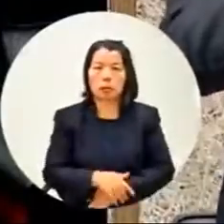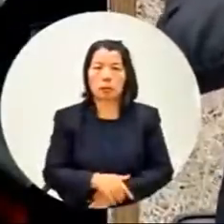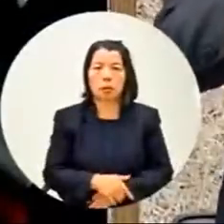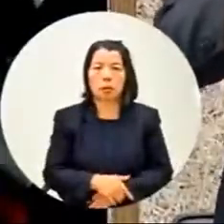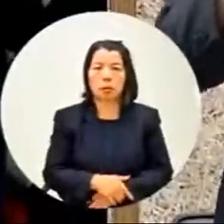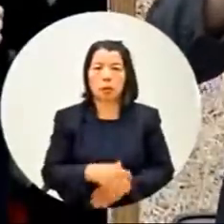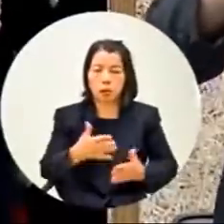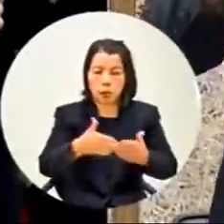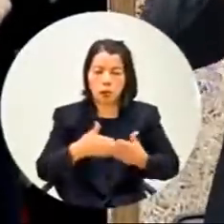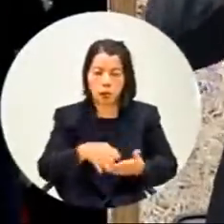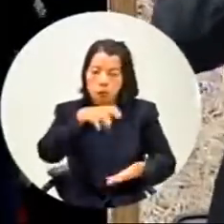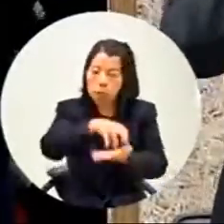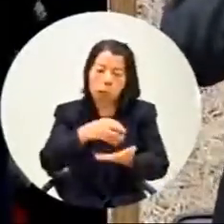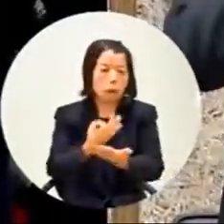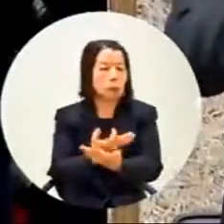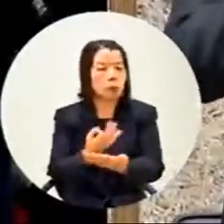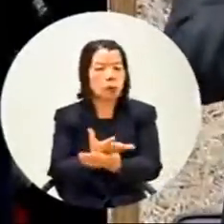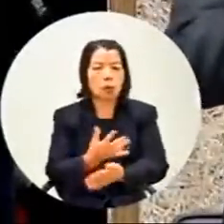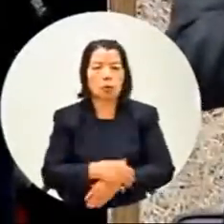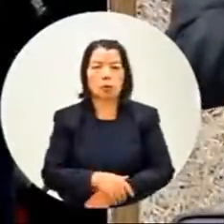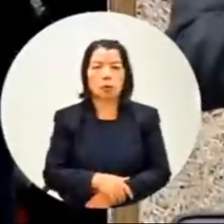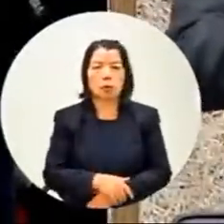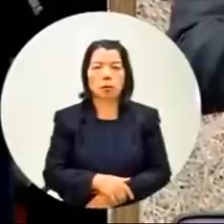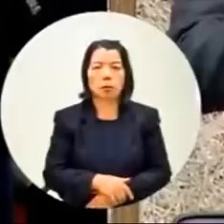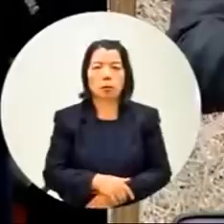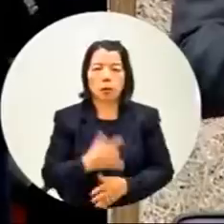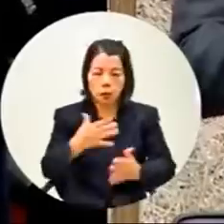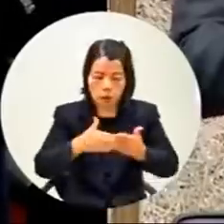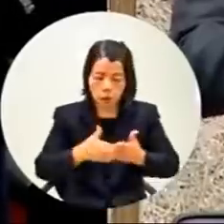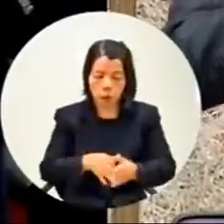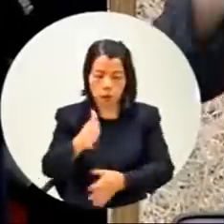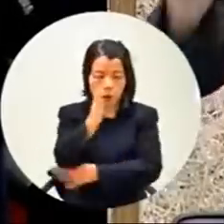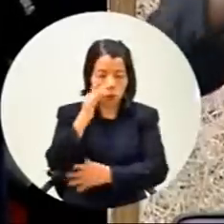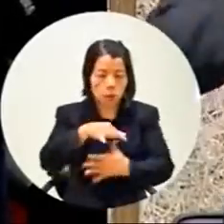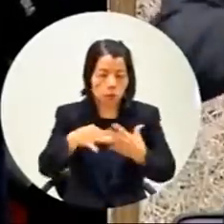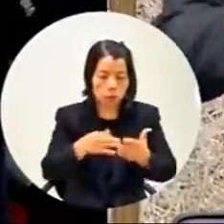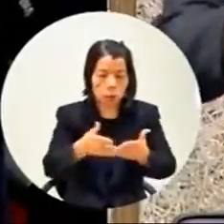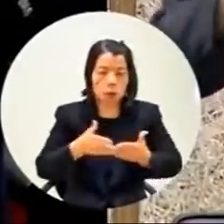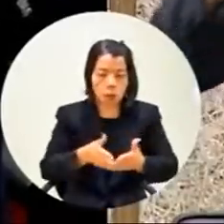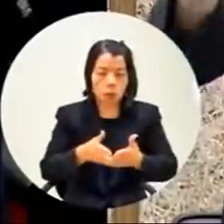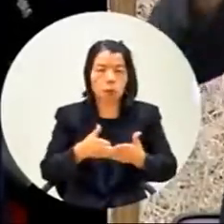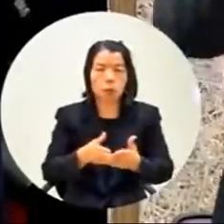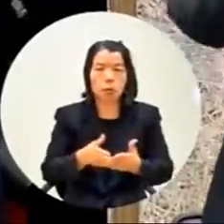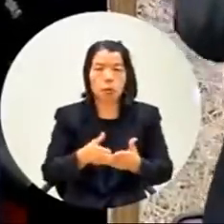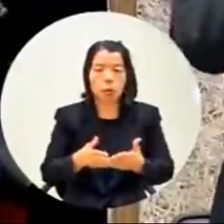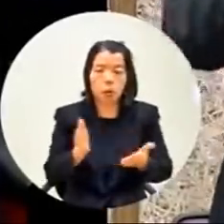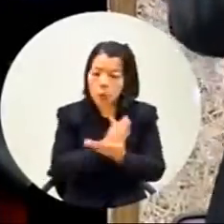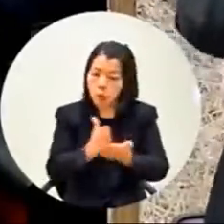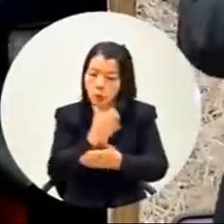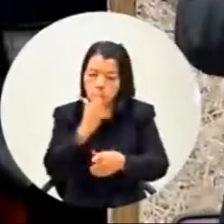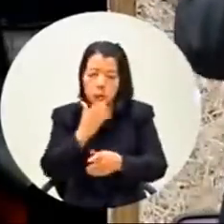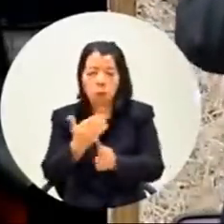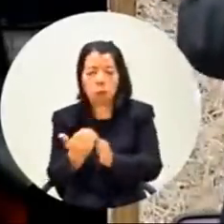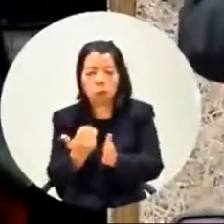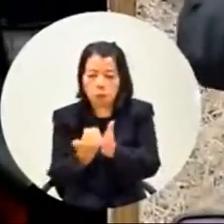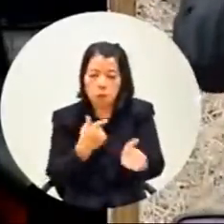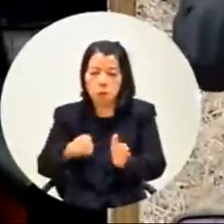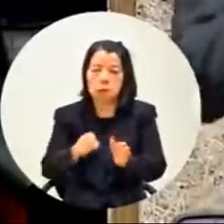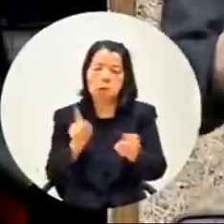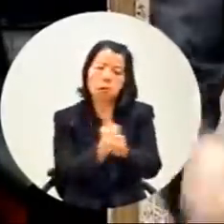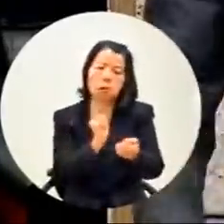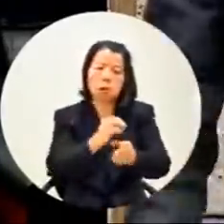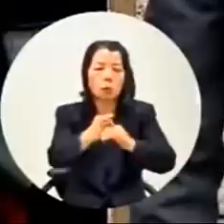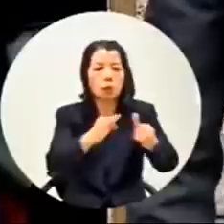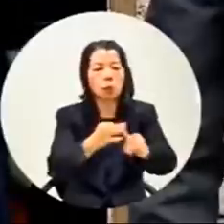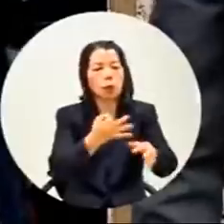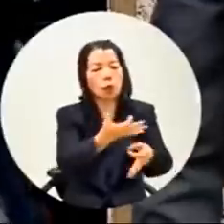足以证明？ 不是、 哦、没关系， 还没有开政策需求评估的时候，检察官是认为说还没有进到这个促仓里面的一个